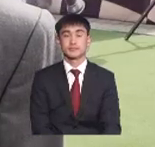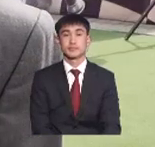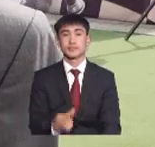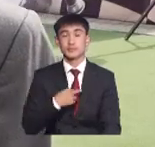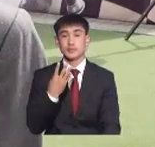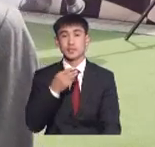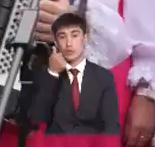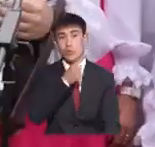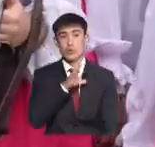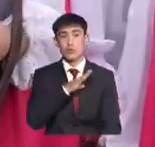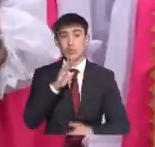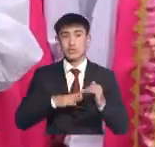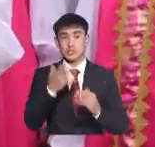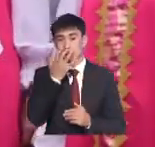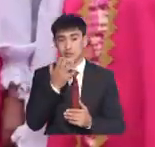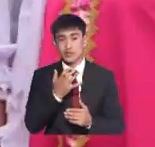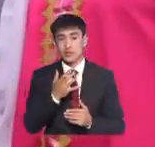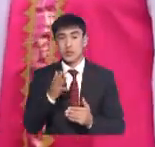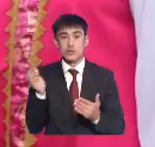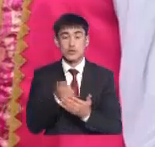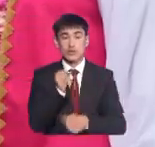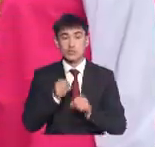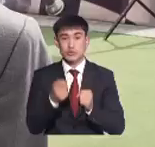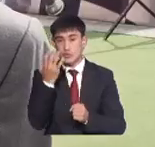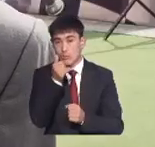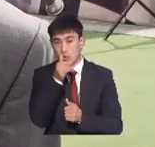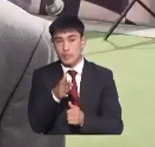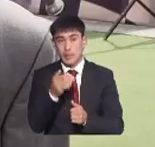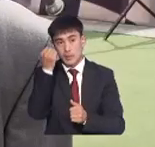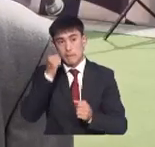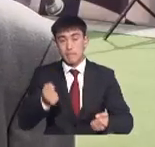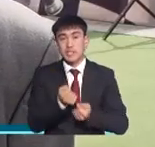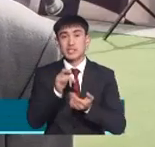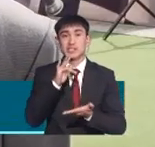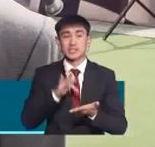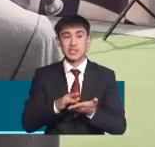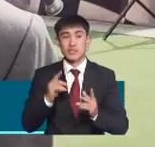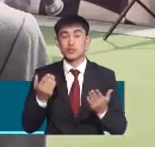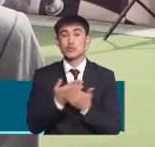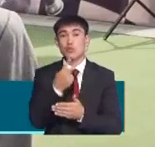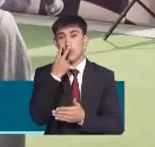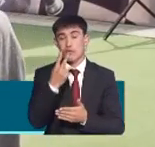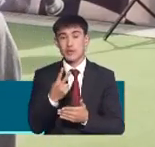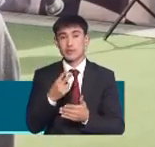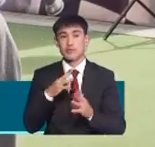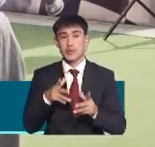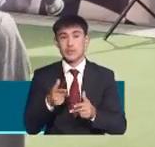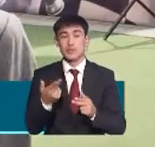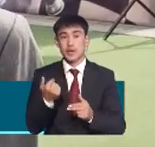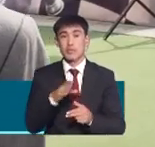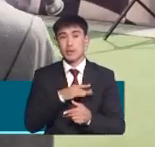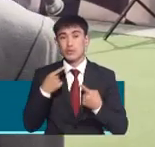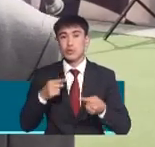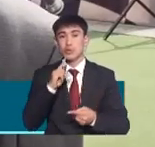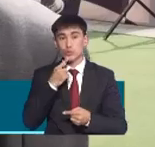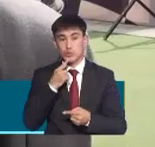Я 4 года был практически незрячим лишённым возможности видеть благодаря поддержке этого центра я снова смог увидеть мир конечно были и